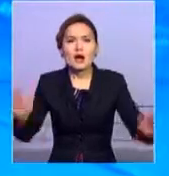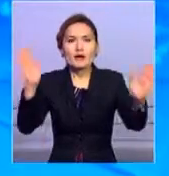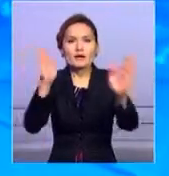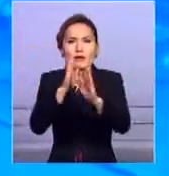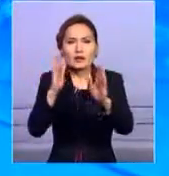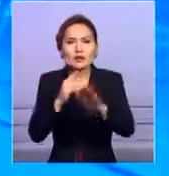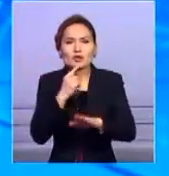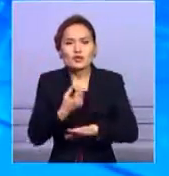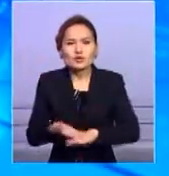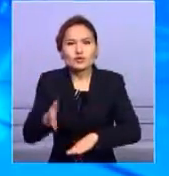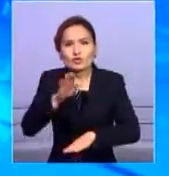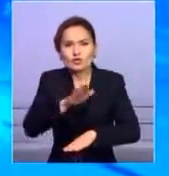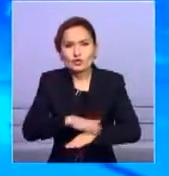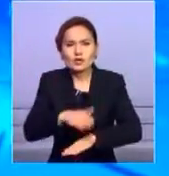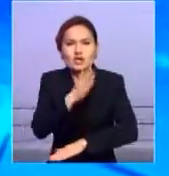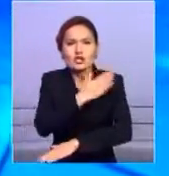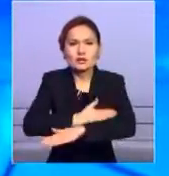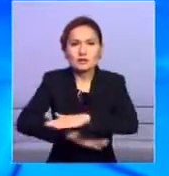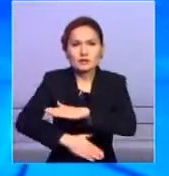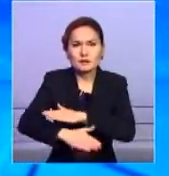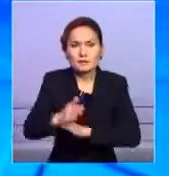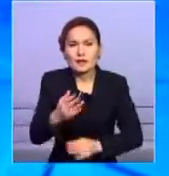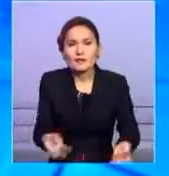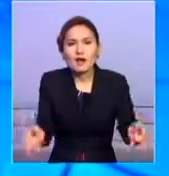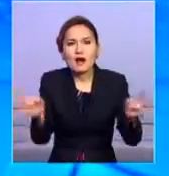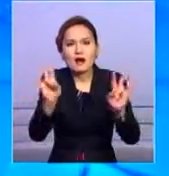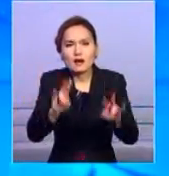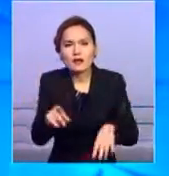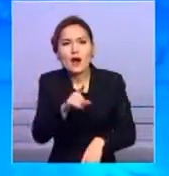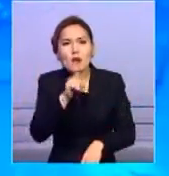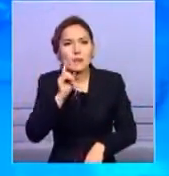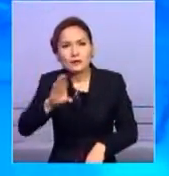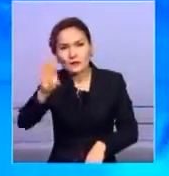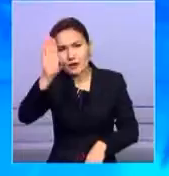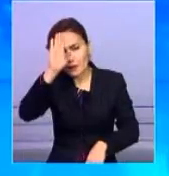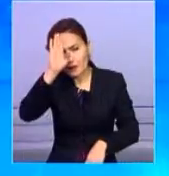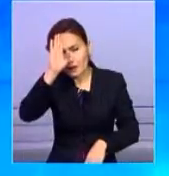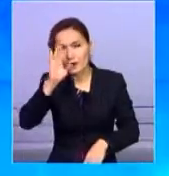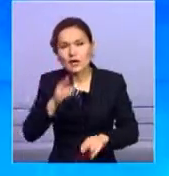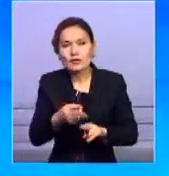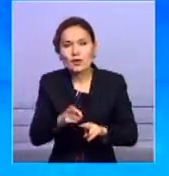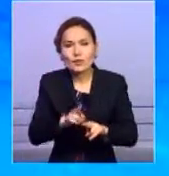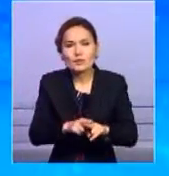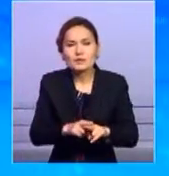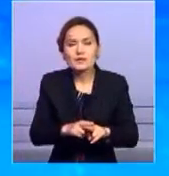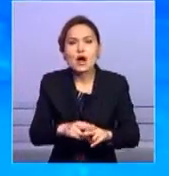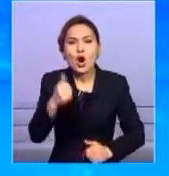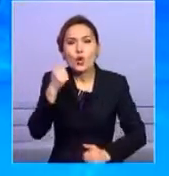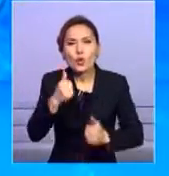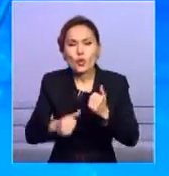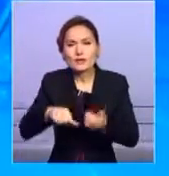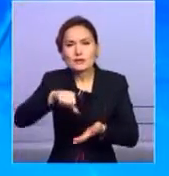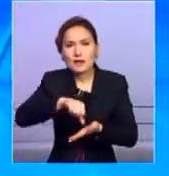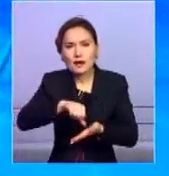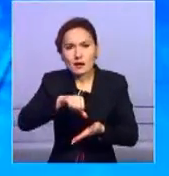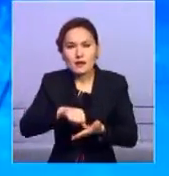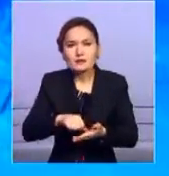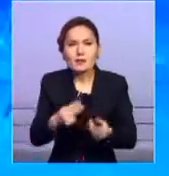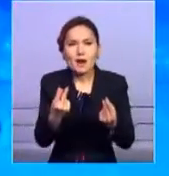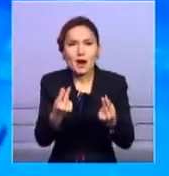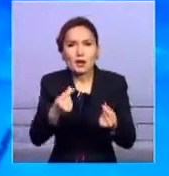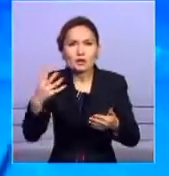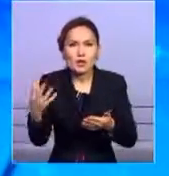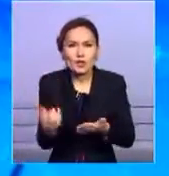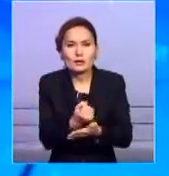Тағдырдың жазуымен мүгедек арбасына танылған жетісулық жас кәсіпкер халықаралық грант иегері атанды. Жапонияның Қазақстандағы елшілігі